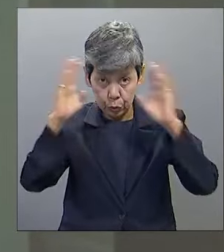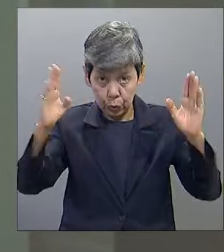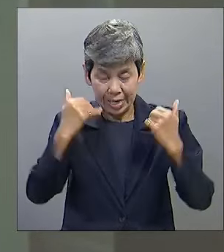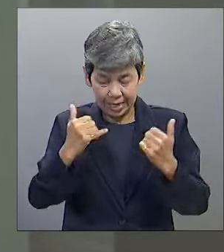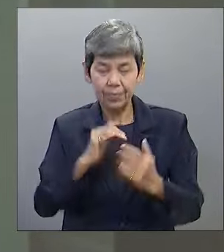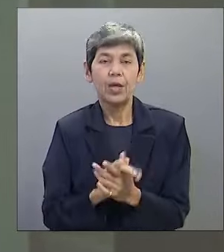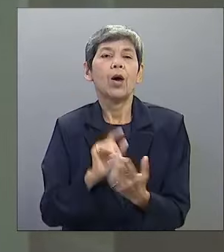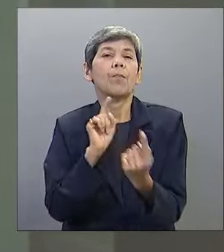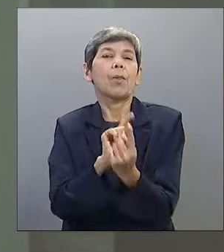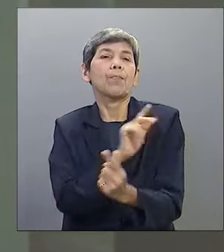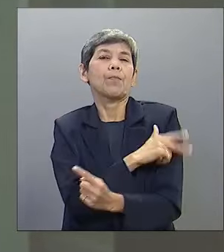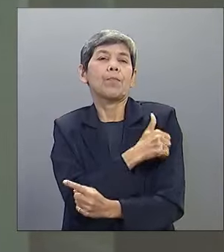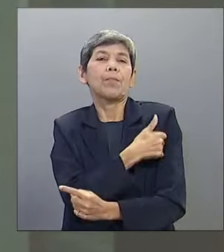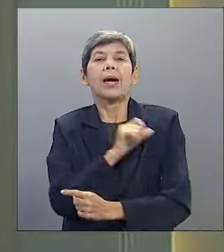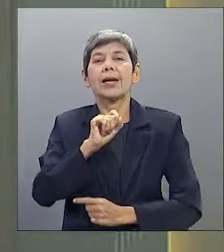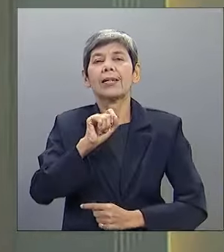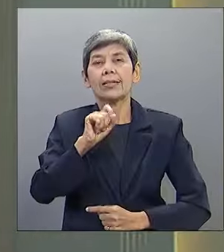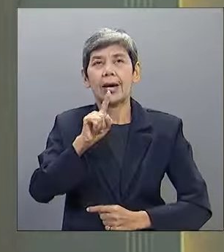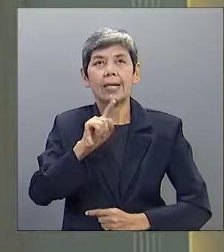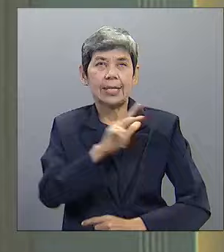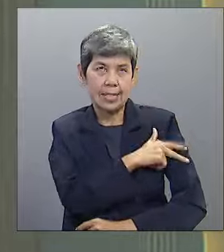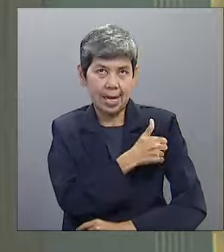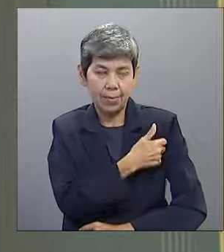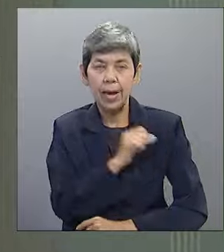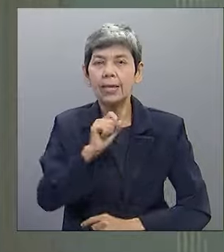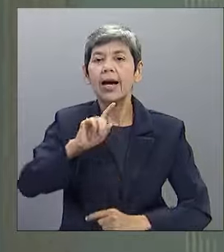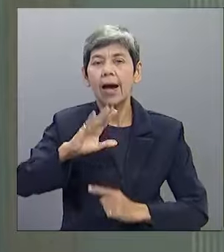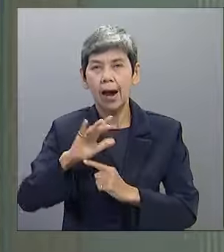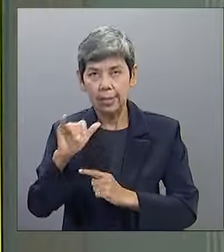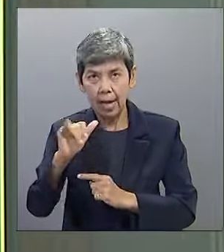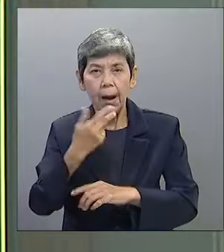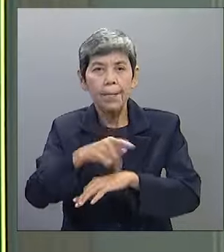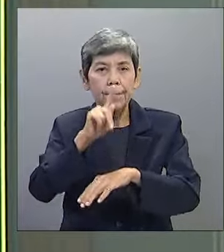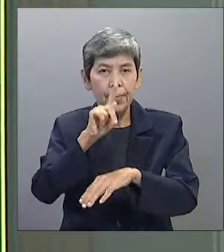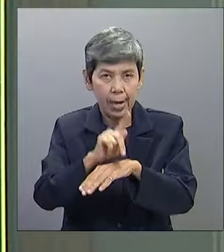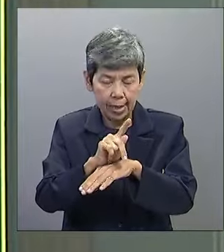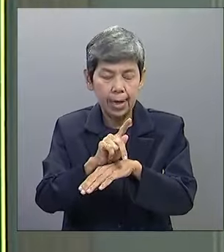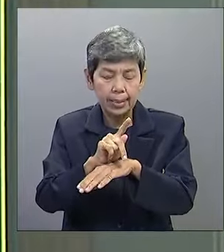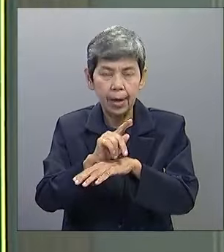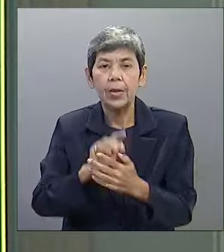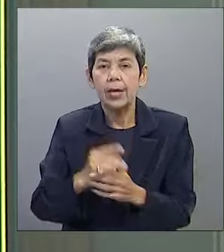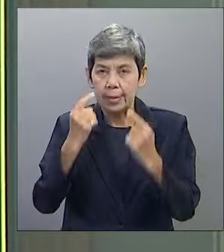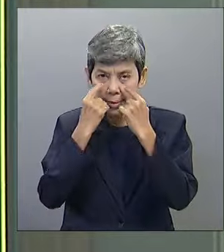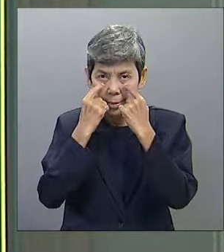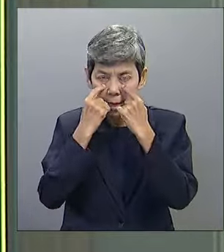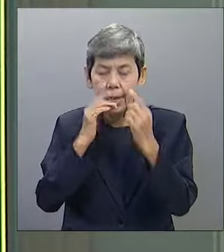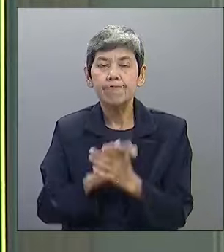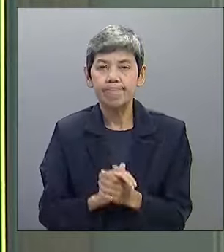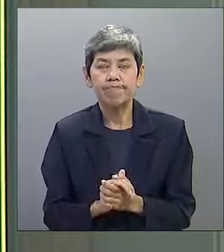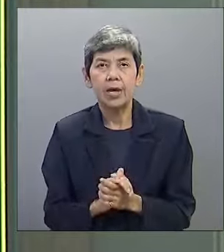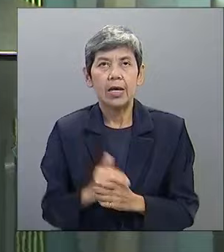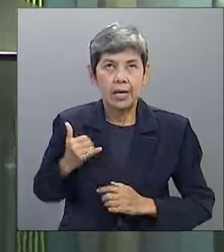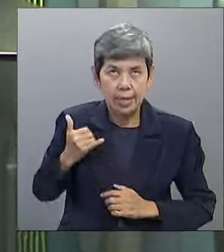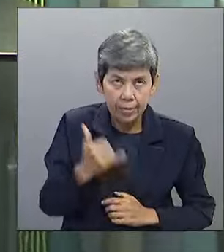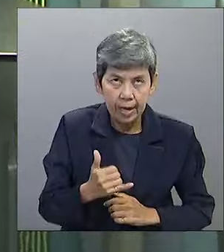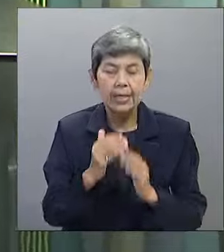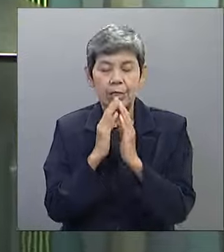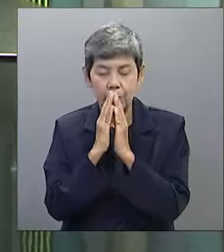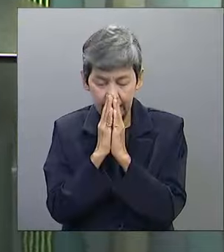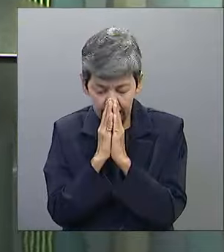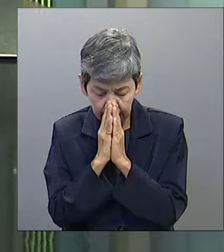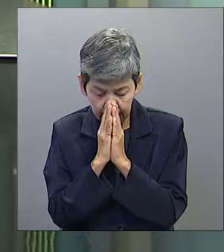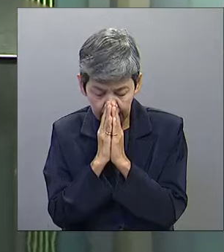คะวันนี้กับศาสตราจารย์วุฒิคุณนายแพทย์ศักดิ์ชัยวงศ์กิติรักษ์ประธานราชวิทยาลัยจักษุแพทย์แห่งประเทศไทยวันนี้มาเองสวัสดีค่ะคุณหมอ สว ั ส